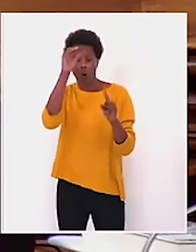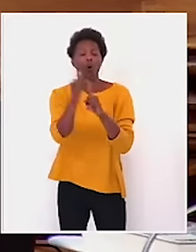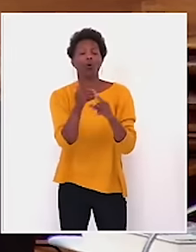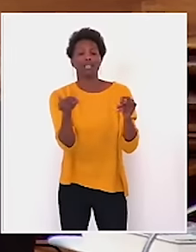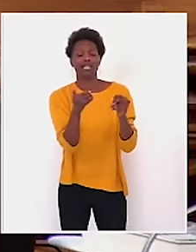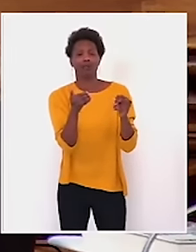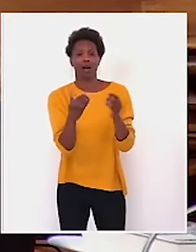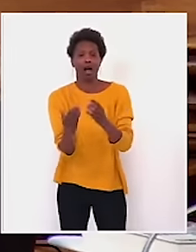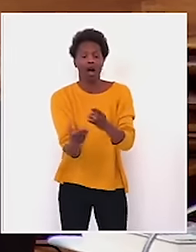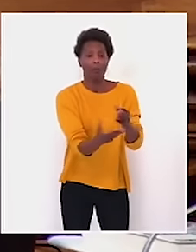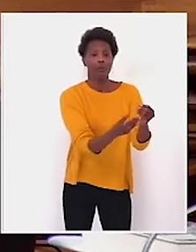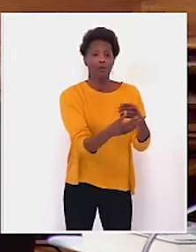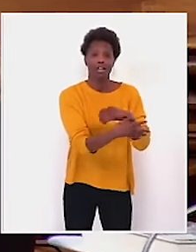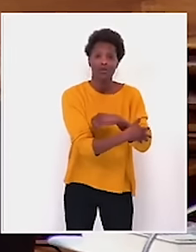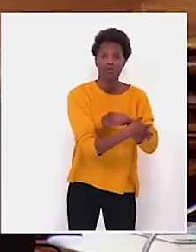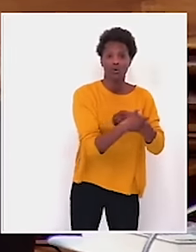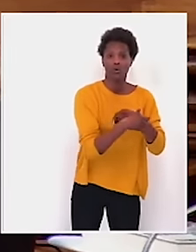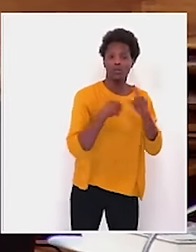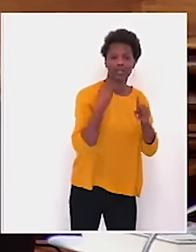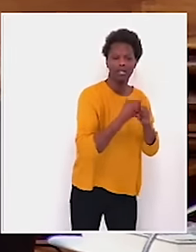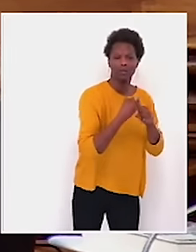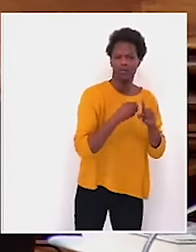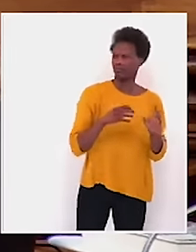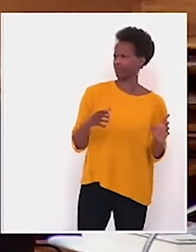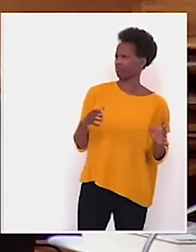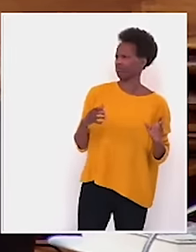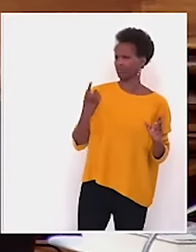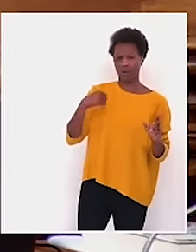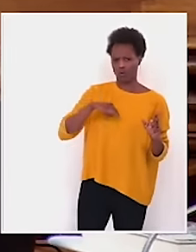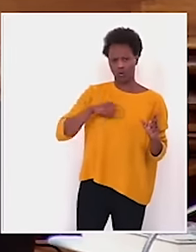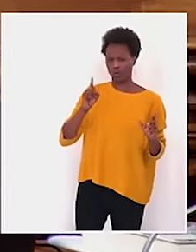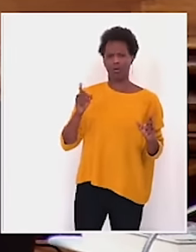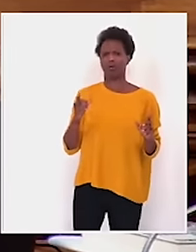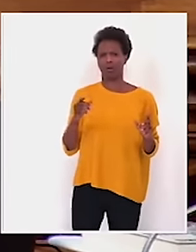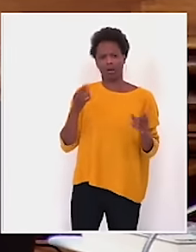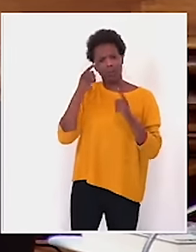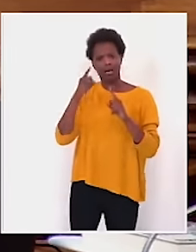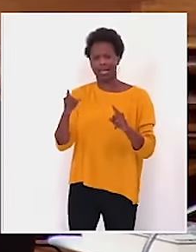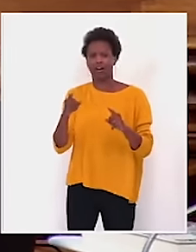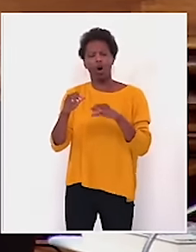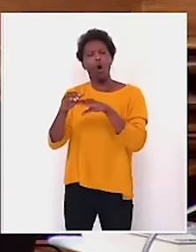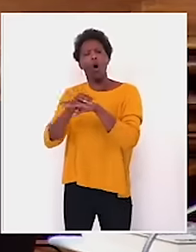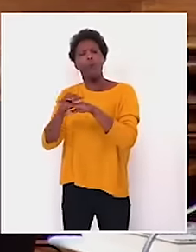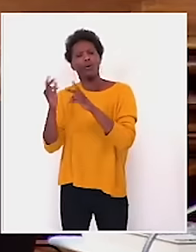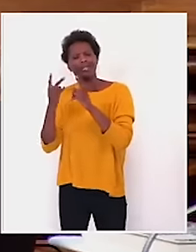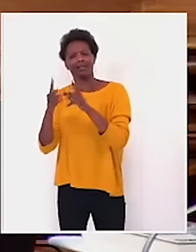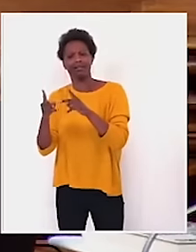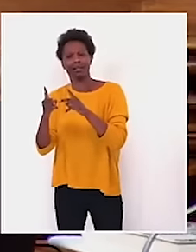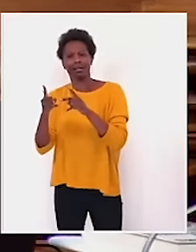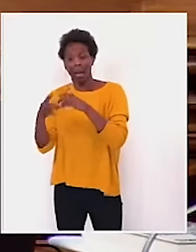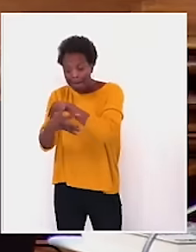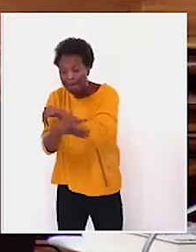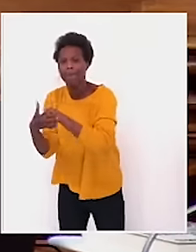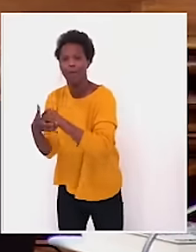les poches de pauvreté le problème, c'est pas la pauvreté elle-même. Nous, on pense que la politique de la ville, c'est combattre la pauvreté. Et c'est tout le problème aussi de